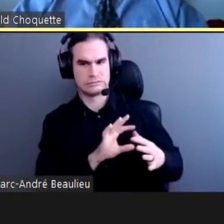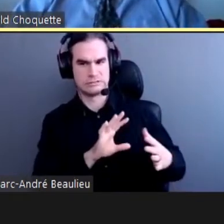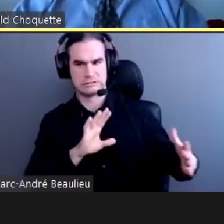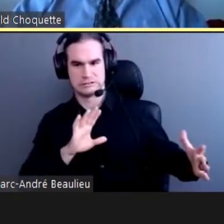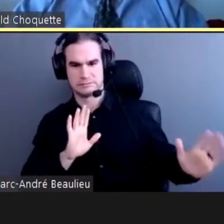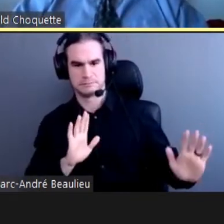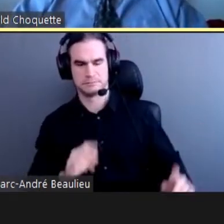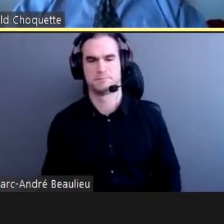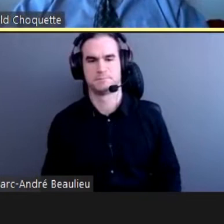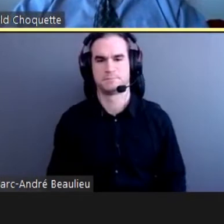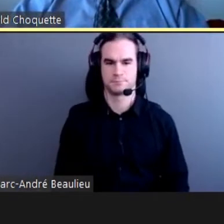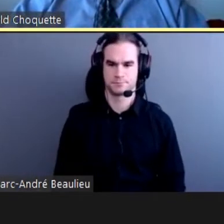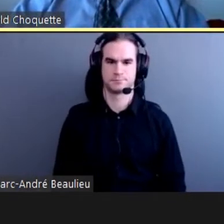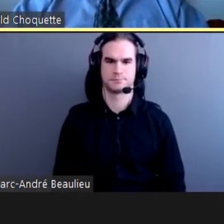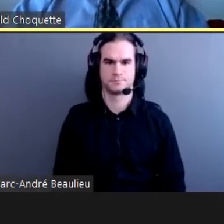OK?